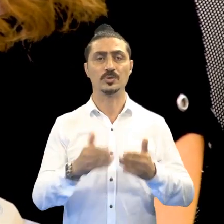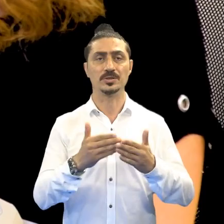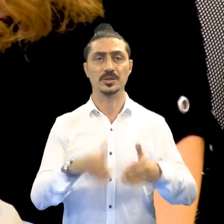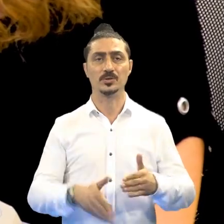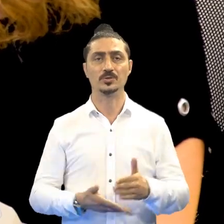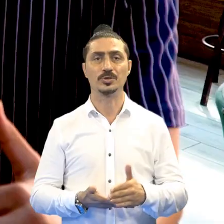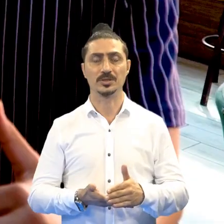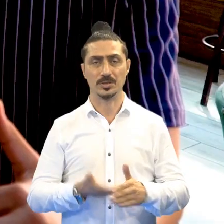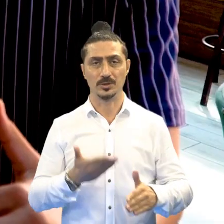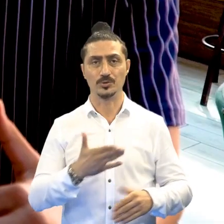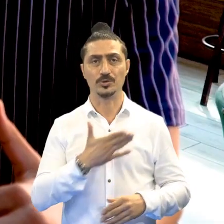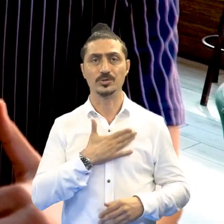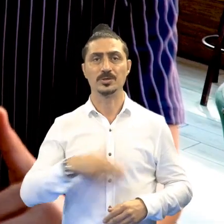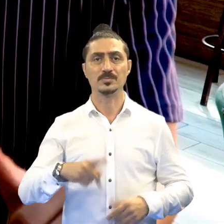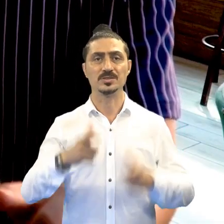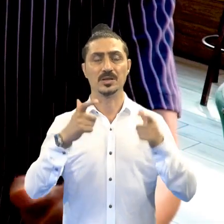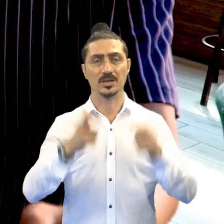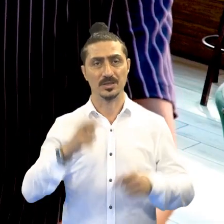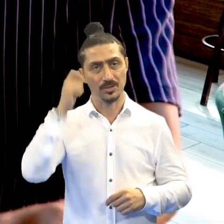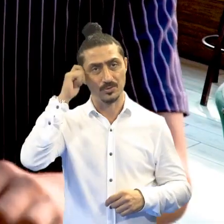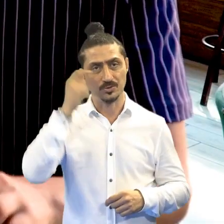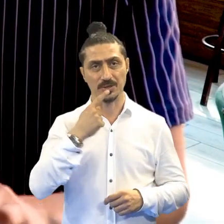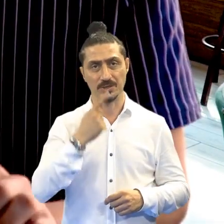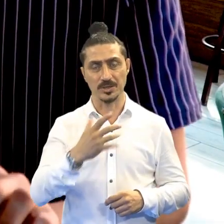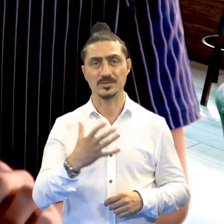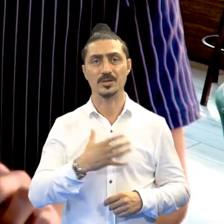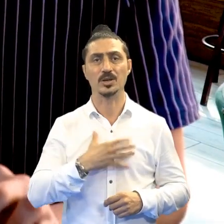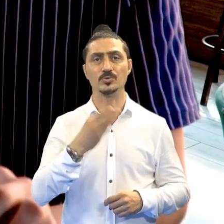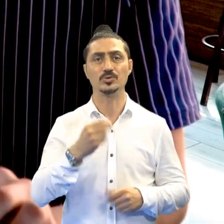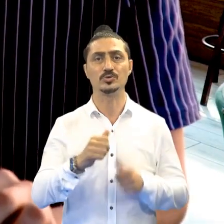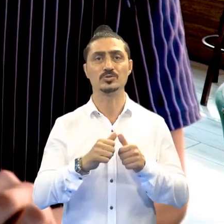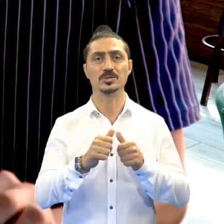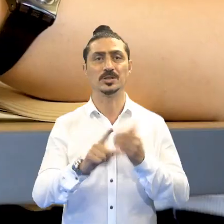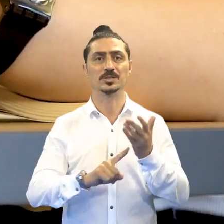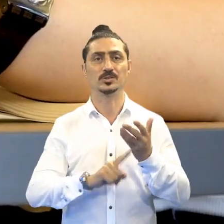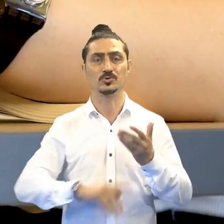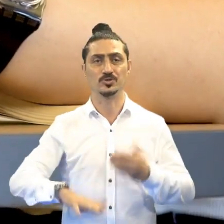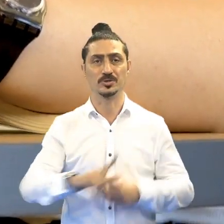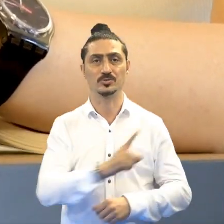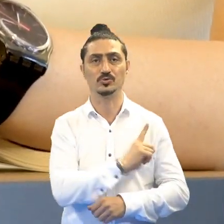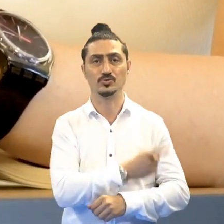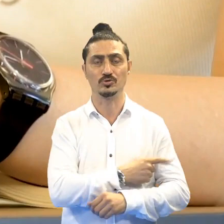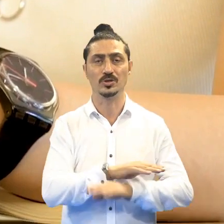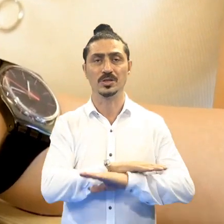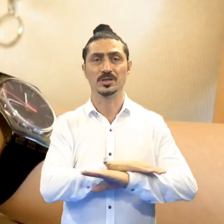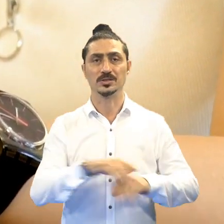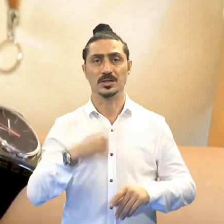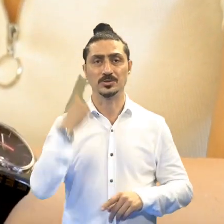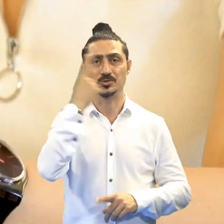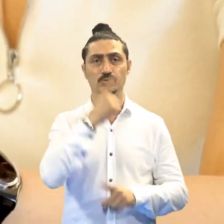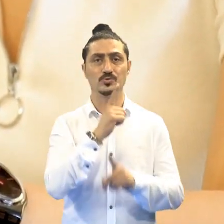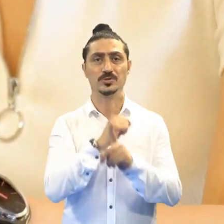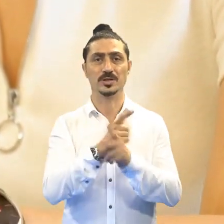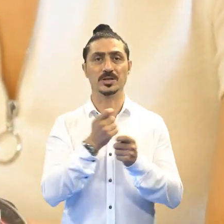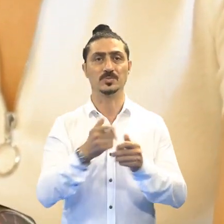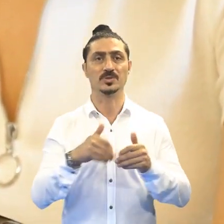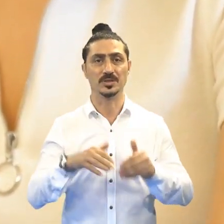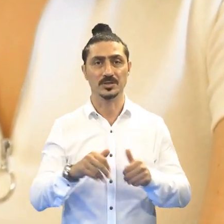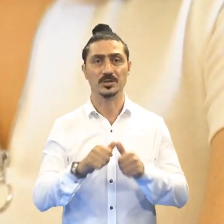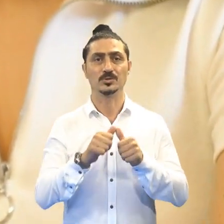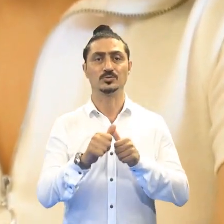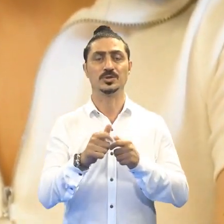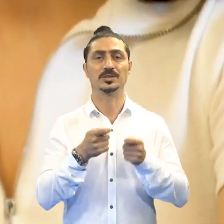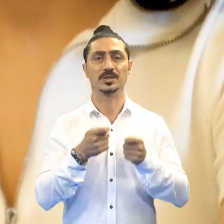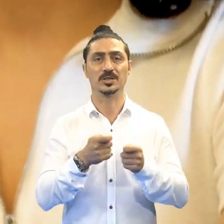mesafeleri ortadan kaldırıyor, bize her yer Üsküdar diyerek sahip olduğumuz ileri teknolojinin gücünü yalnızca yüz yüze eğitimde